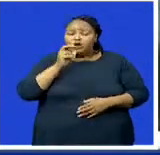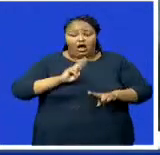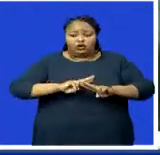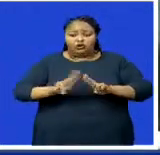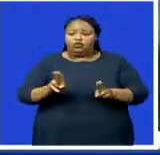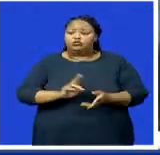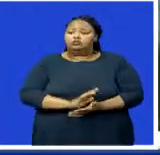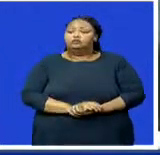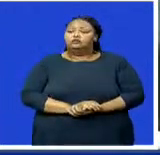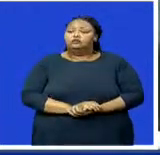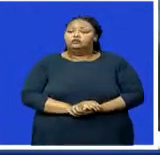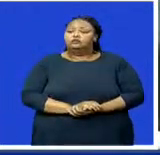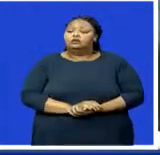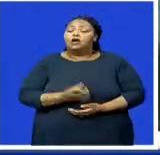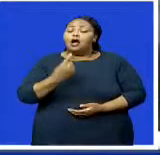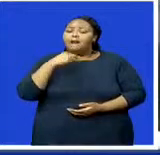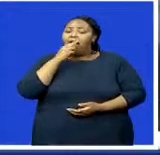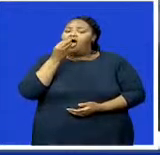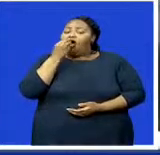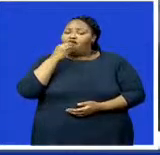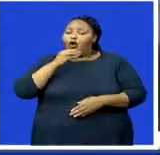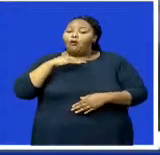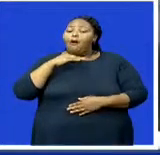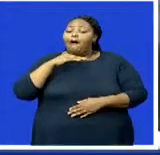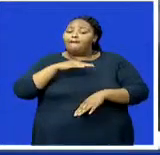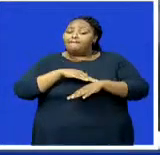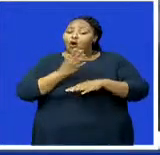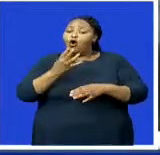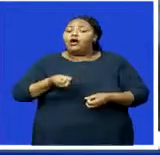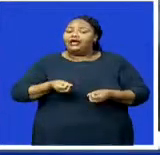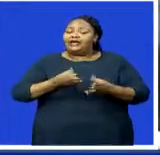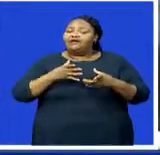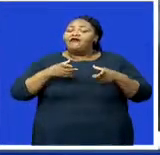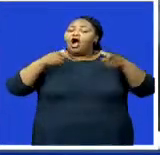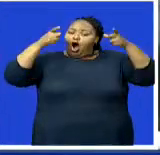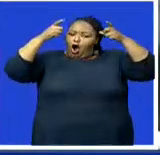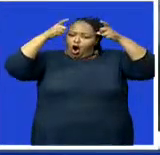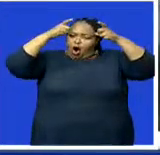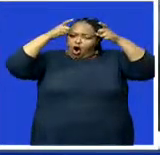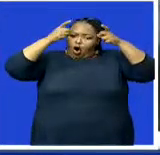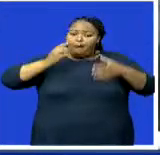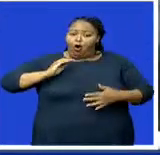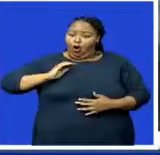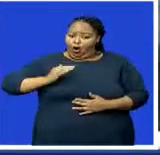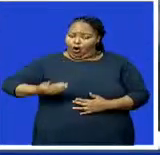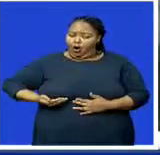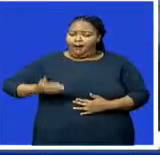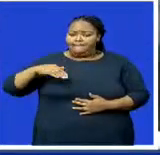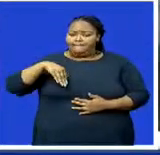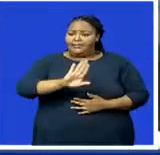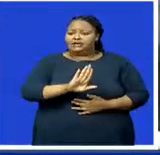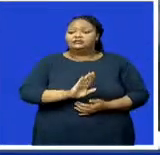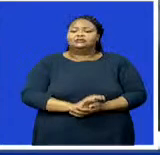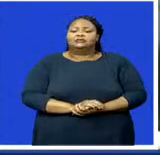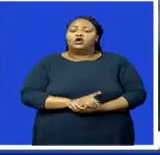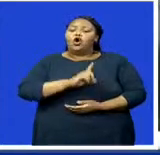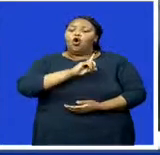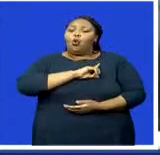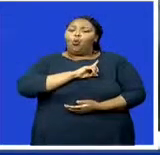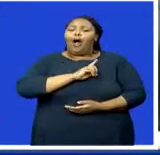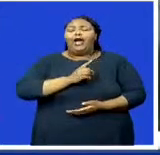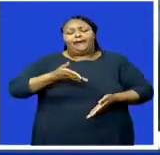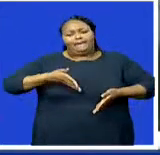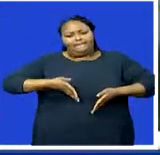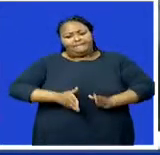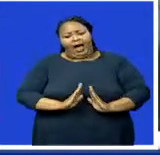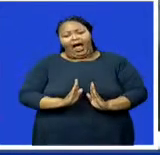kuye ngale kulele tinsikati lekungitona dikhicide ngoba letindvuna esikhathini lesinengi umncane umkhicido wato ngaphandle nangabe nenkunzi le